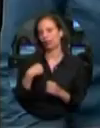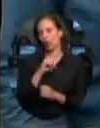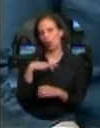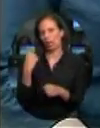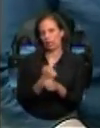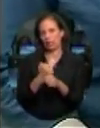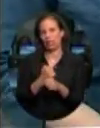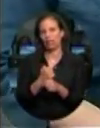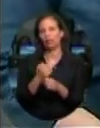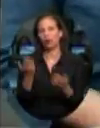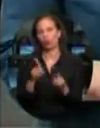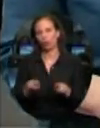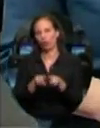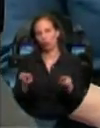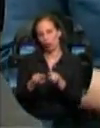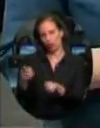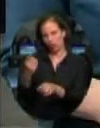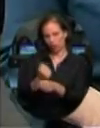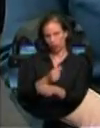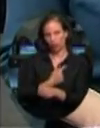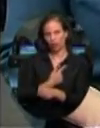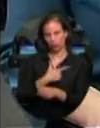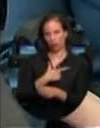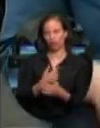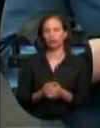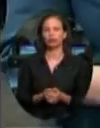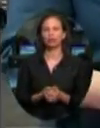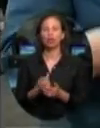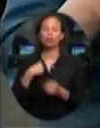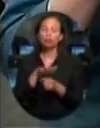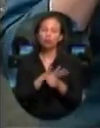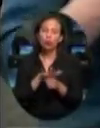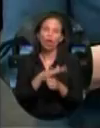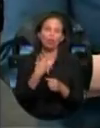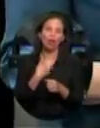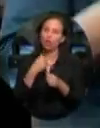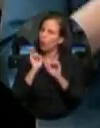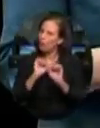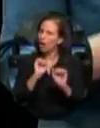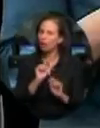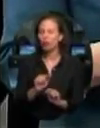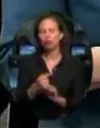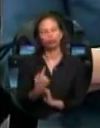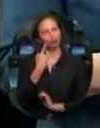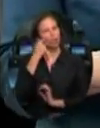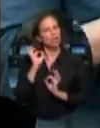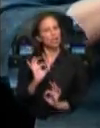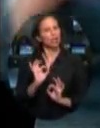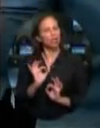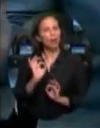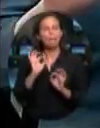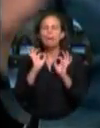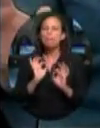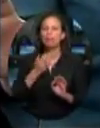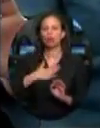אותי. הסיבה שבחרתי לתמוך באבי גבאי מלכתחילה הייתה ששוכנעתי בזה. שוכנעתי שהוא רציני, שהוא באמת רוצה להיות ראש ממשלה,